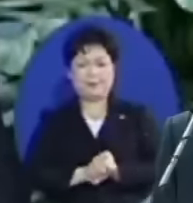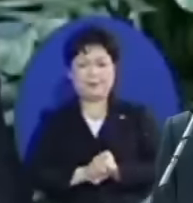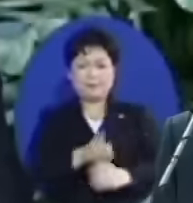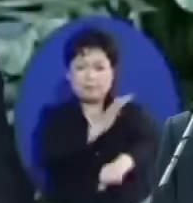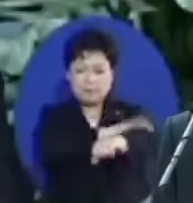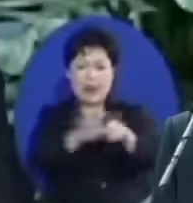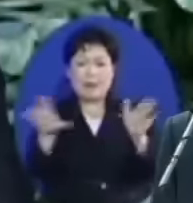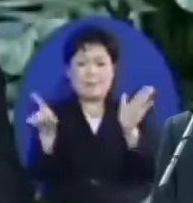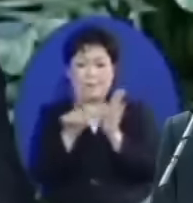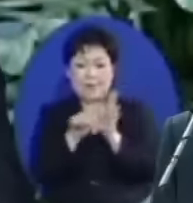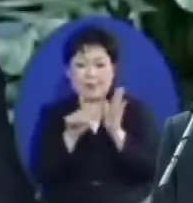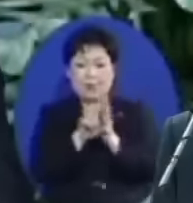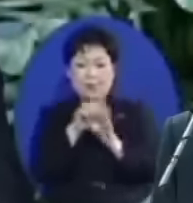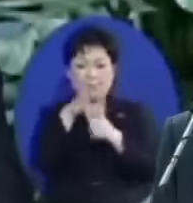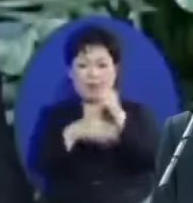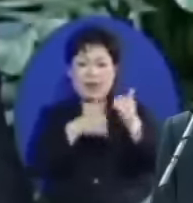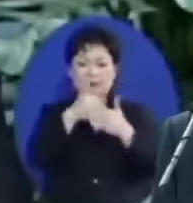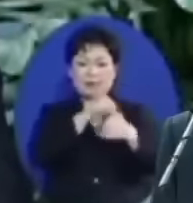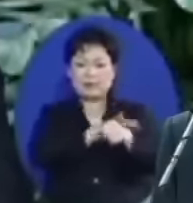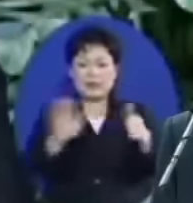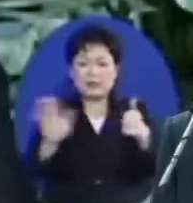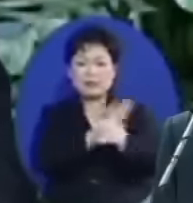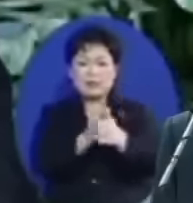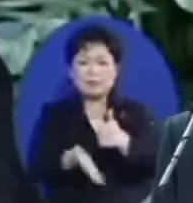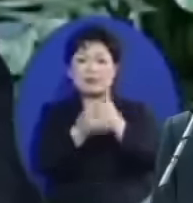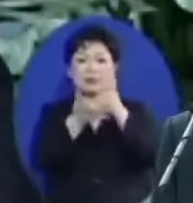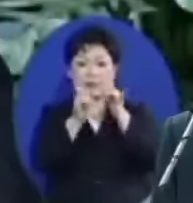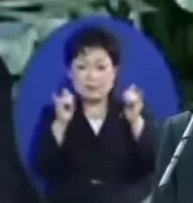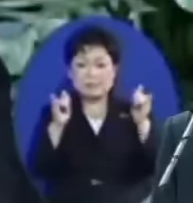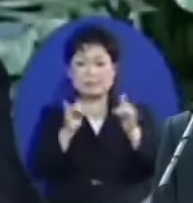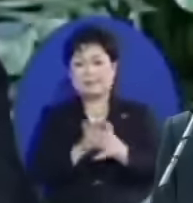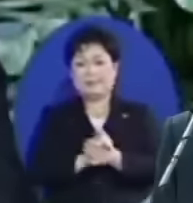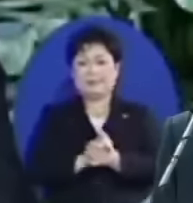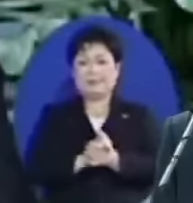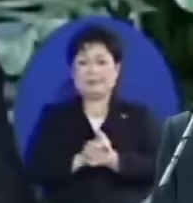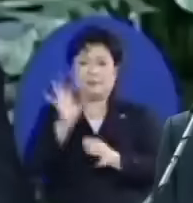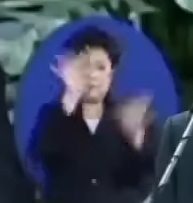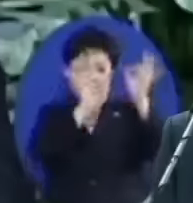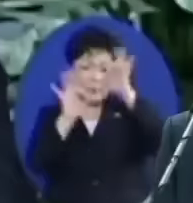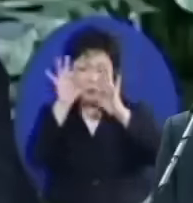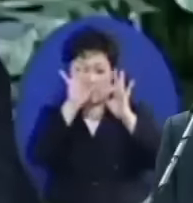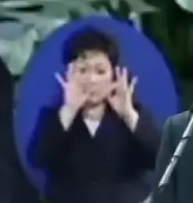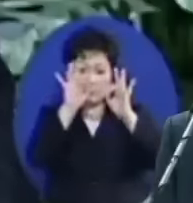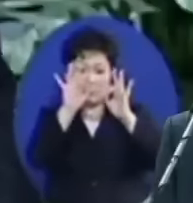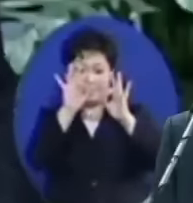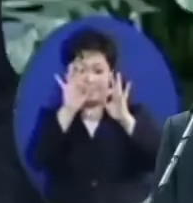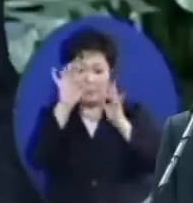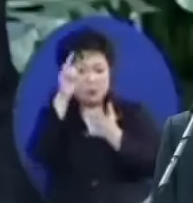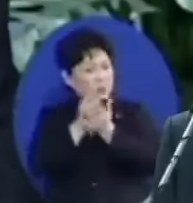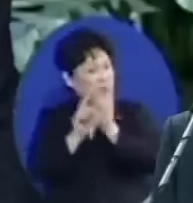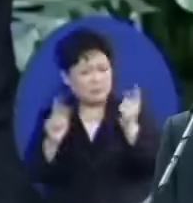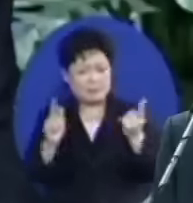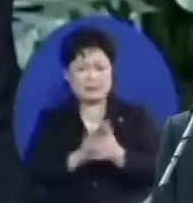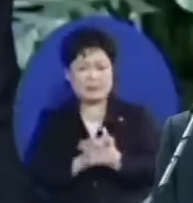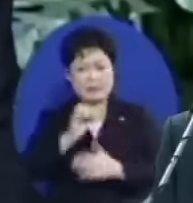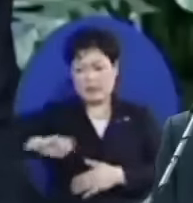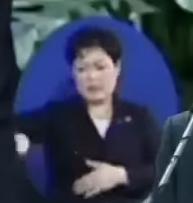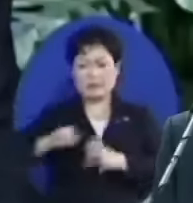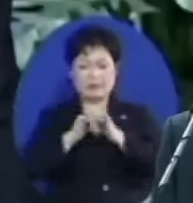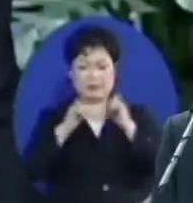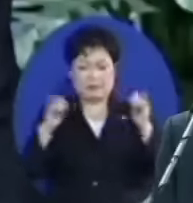잘 믿고 하나님 잘 섬기는 사람을 찾으러 오지 않았었습니다. 잃어버린